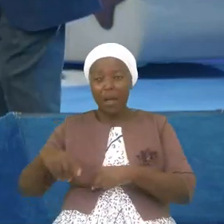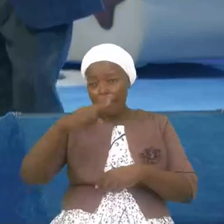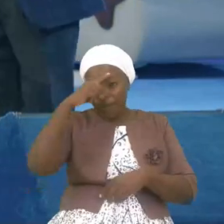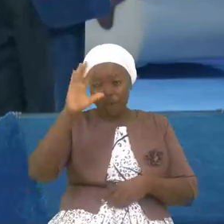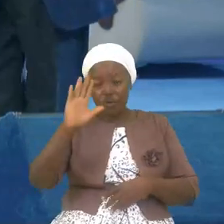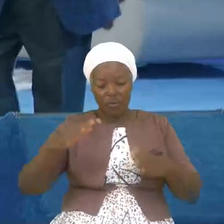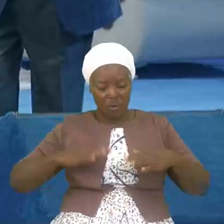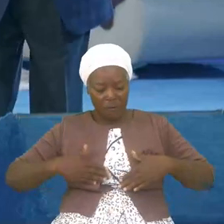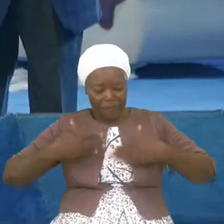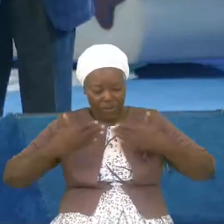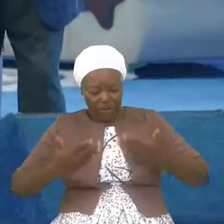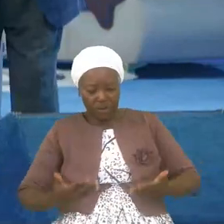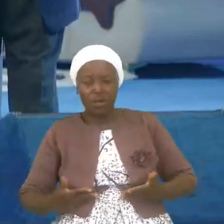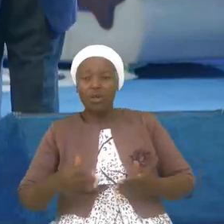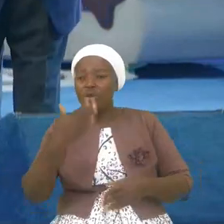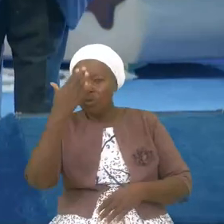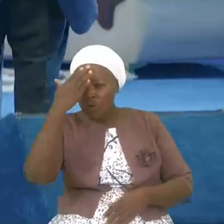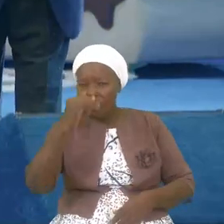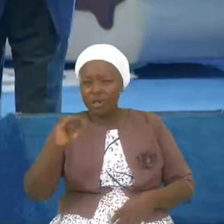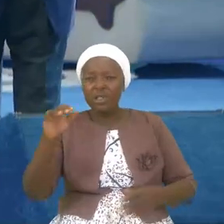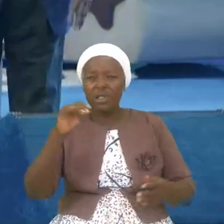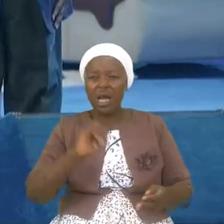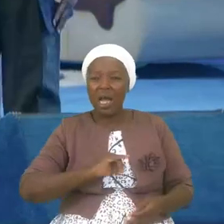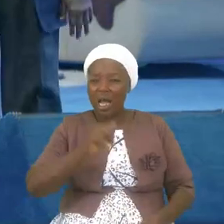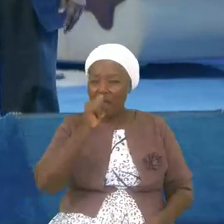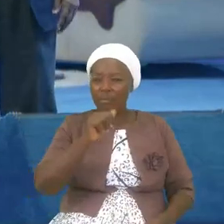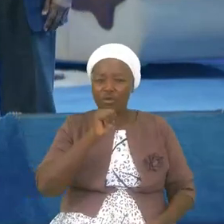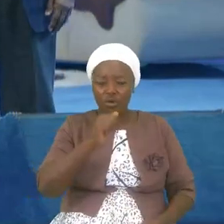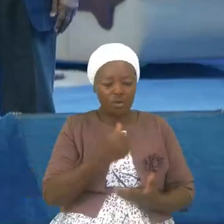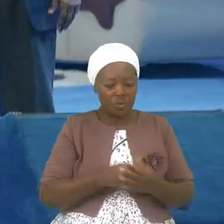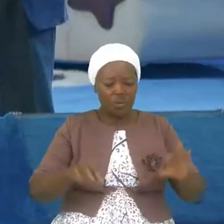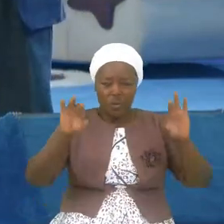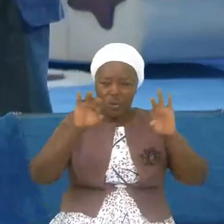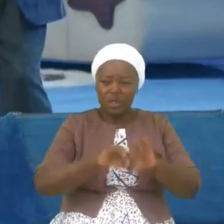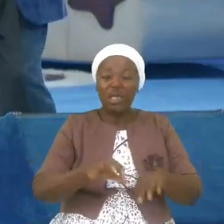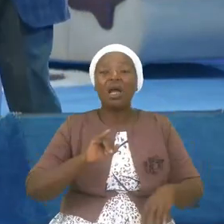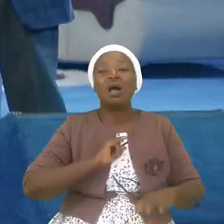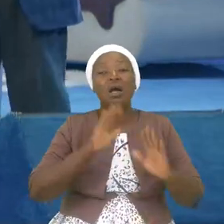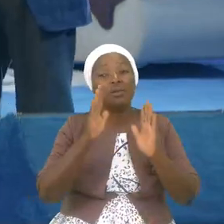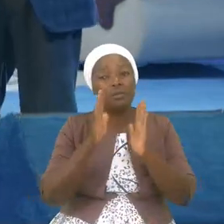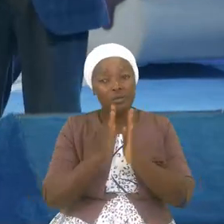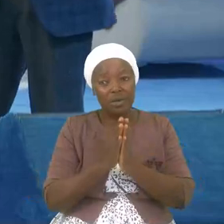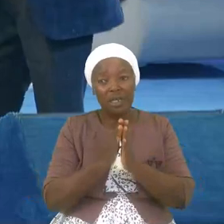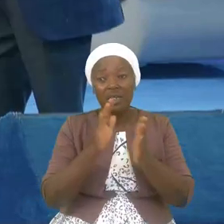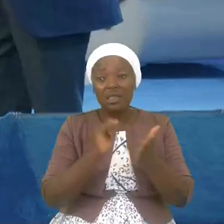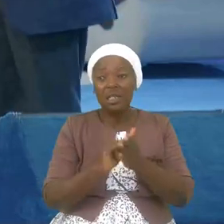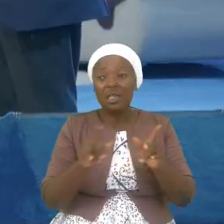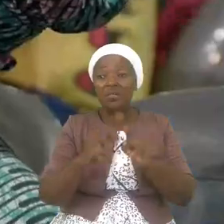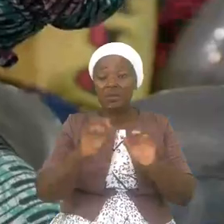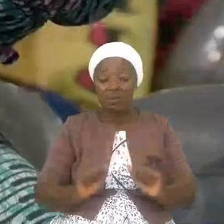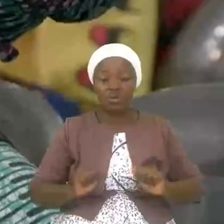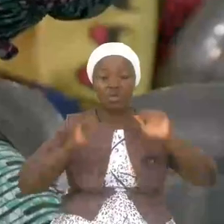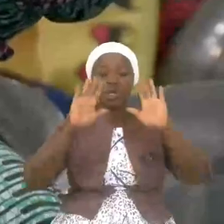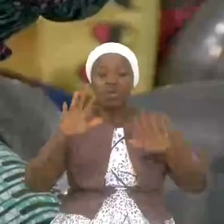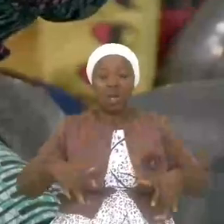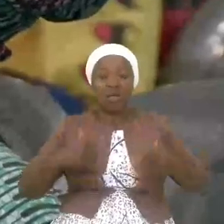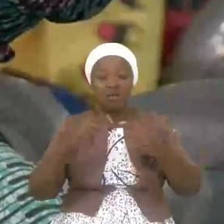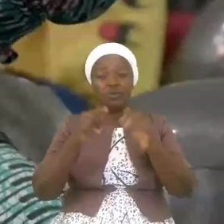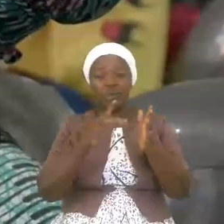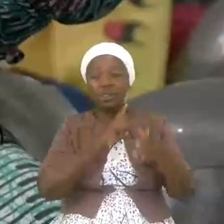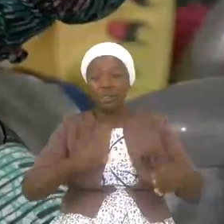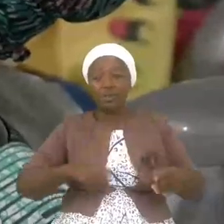de ta confession, sachant que je ne suis pas digne, je prie. Et comme tu donnes ta vie au Seigneur